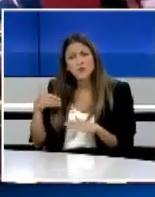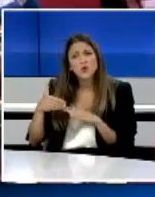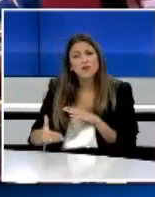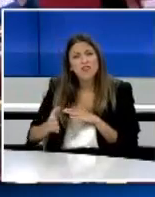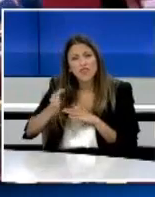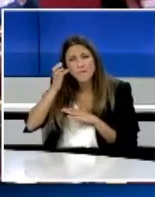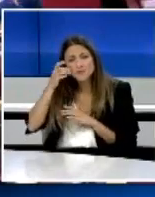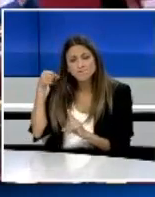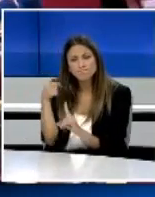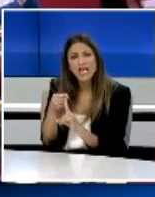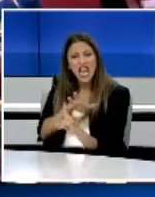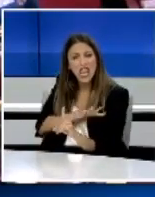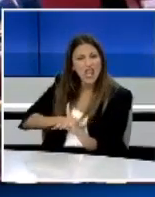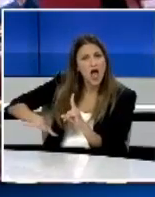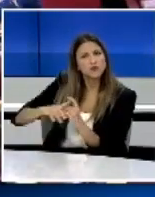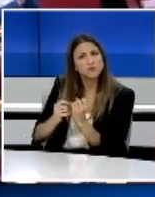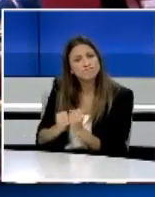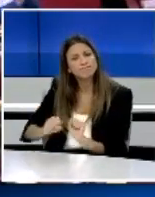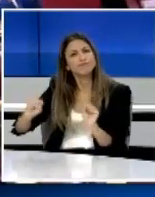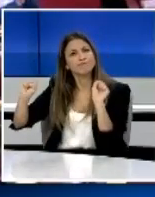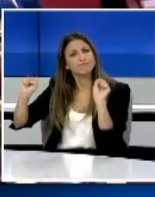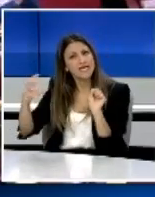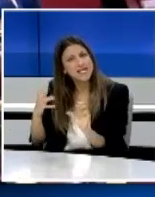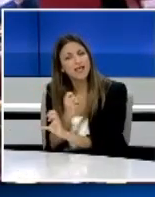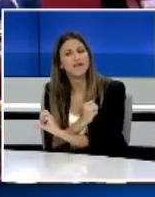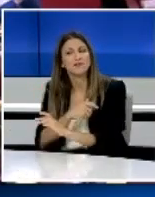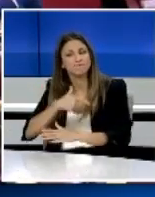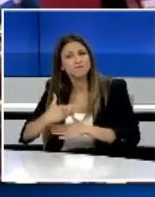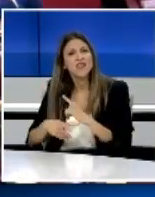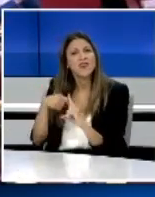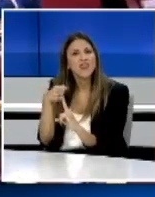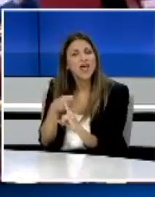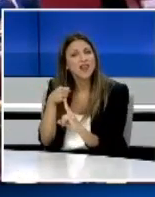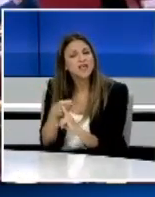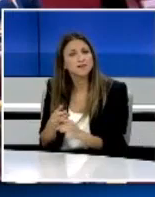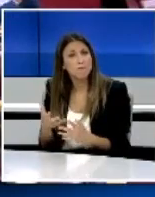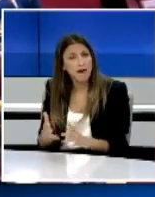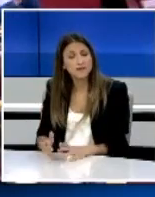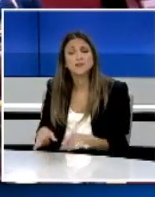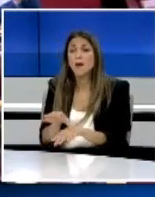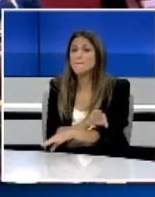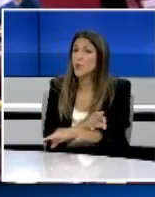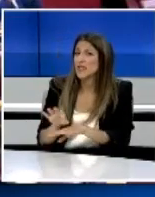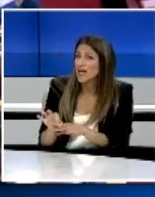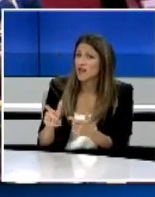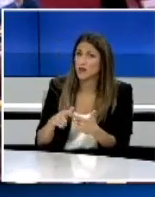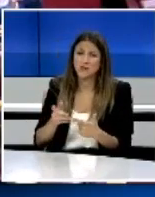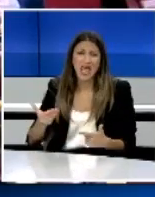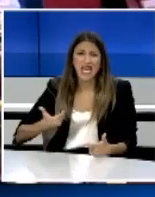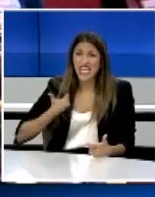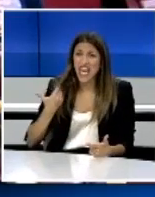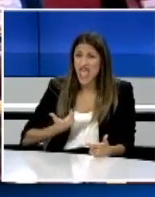προκοπή. Οι αγώνες του αντιδικτατορικού κινήματος. Οι αγώνες αυτοί μαζί με το Πολυτεχνείο και την ροσπαστικοποίηση της νεολαίας